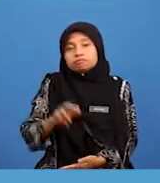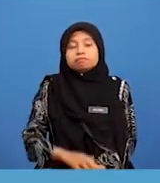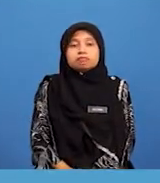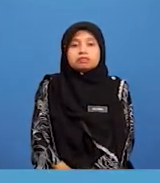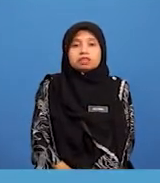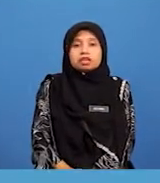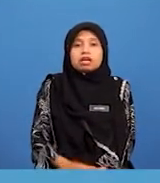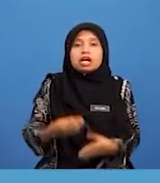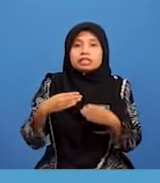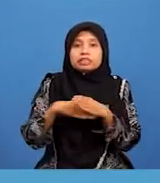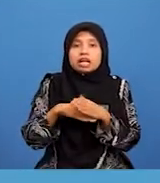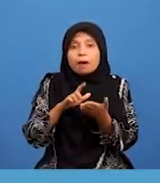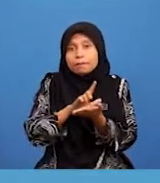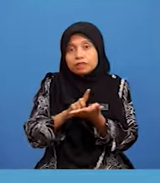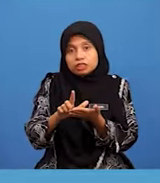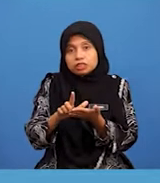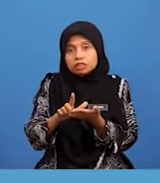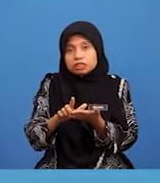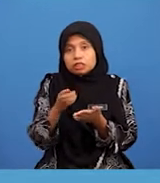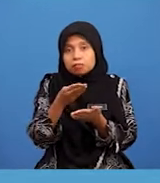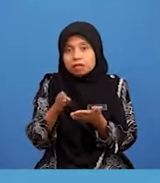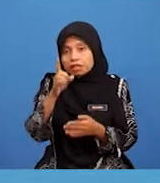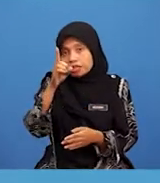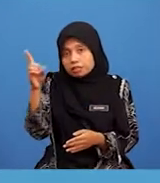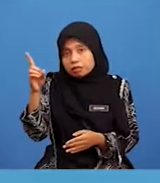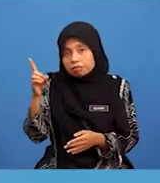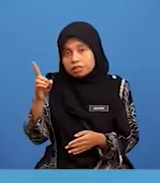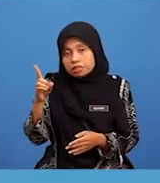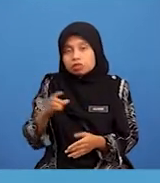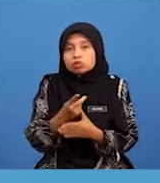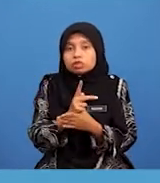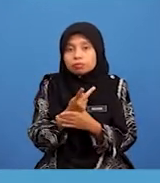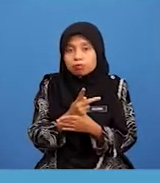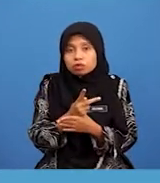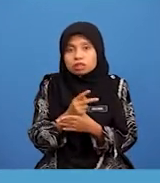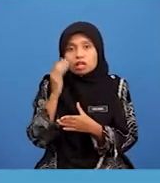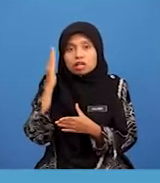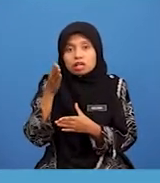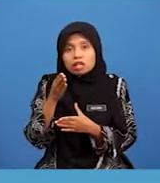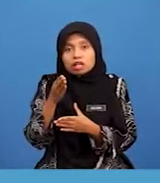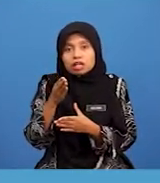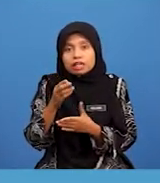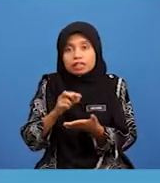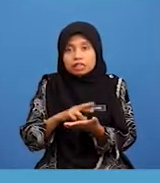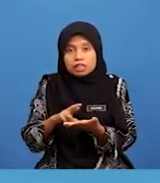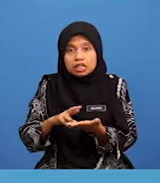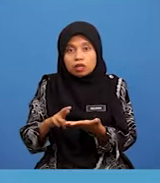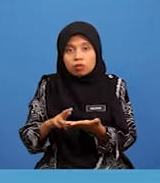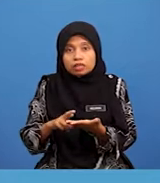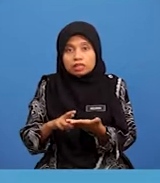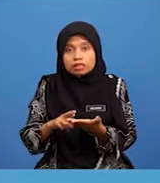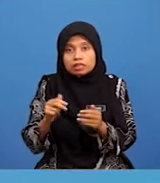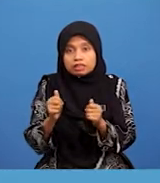Catatan perekodan dalam leja di bahagian debit akaun modal perkongsi-perkongsi akan direkodkan